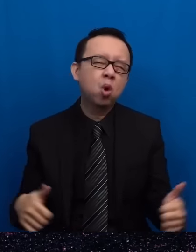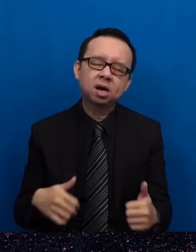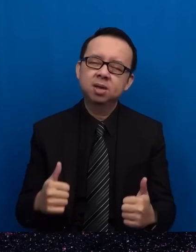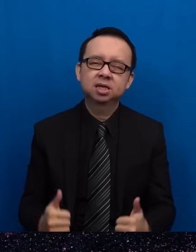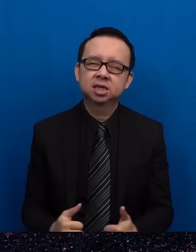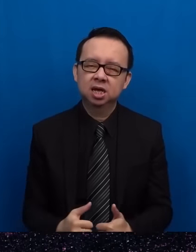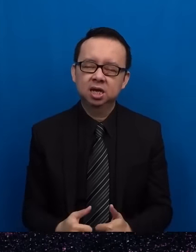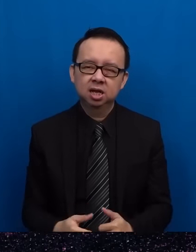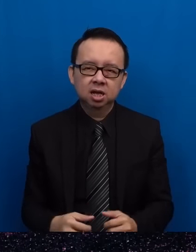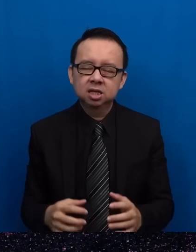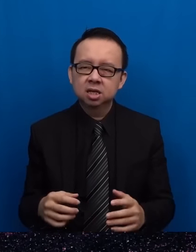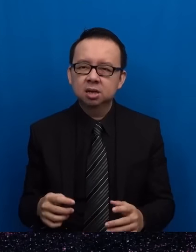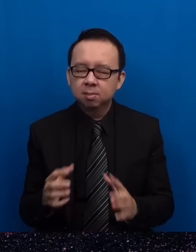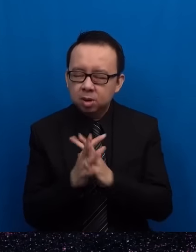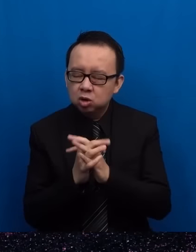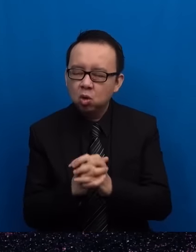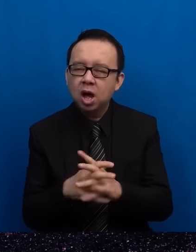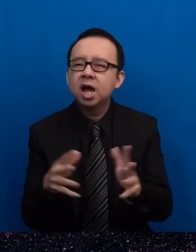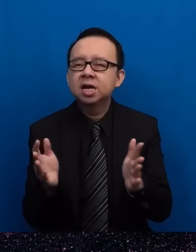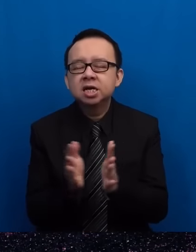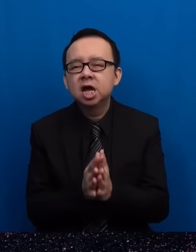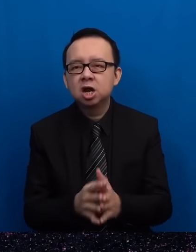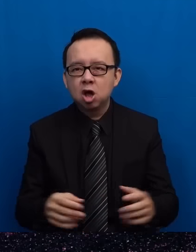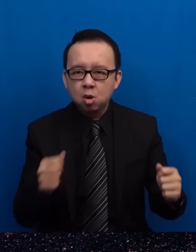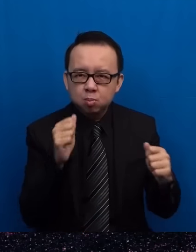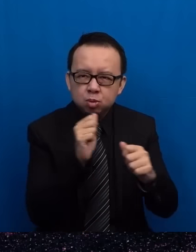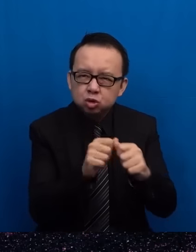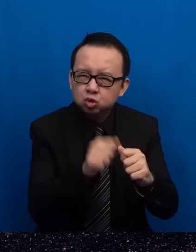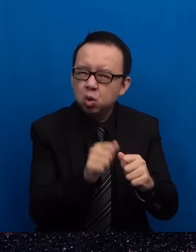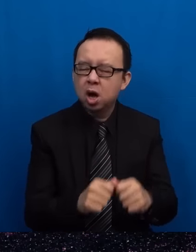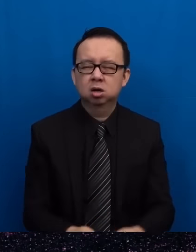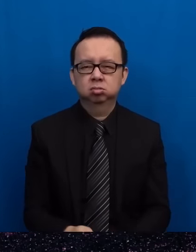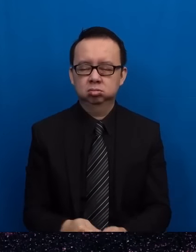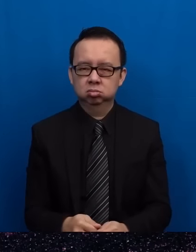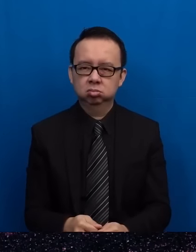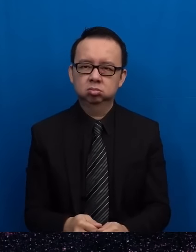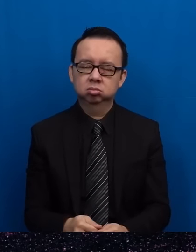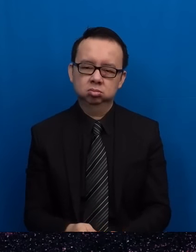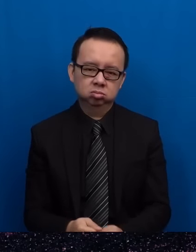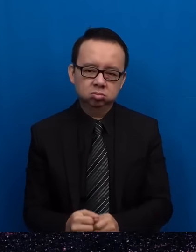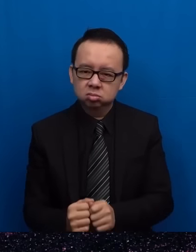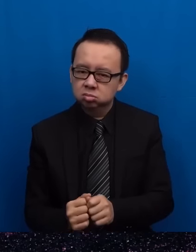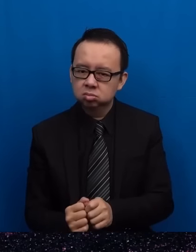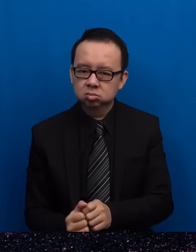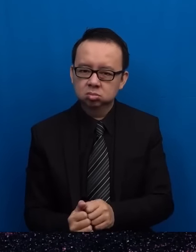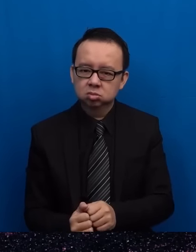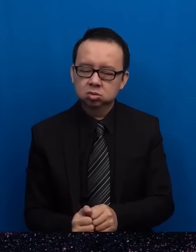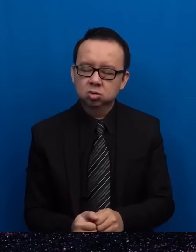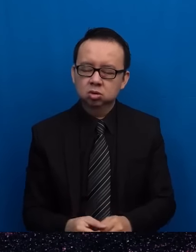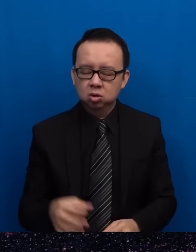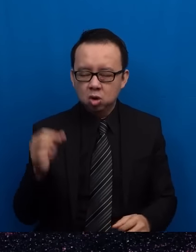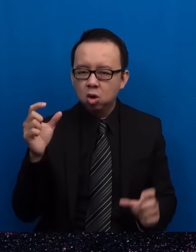berjuang juga. Dan perjuangan itu seolah-olah berdarah-darah. Orang yang